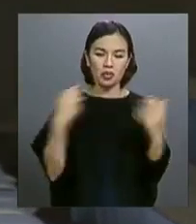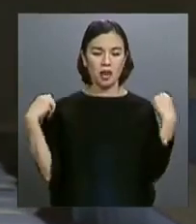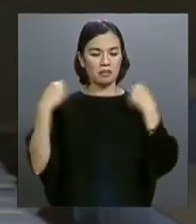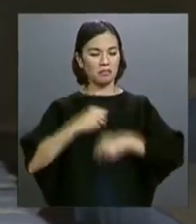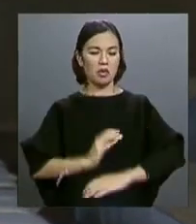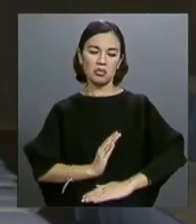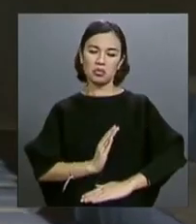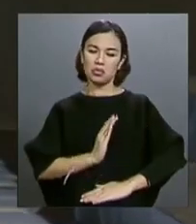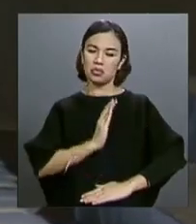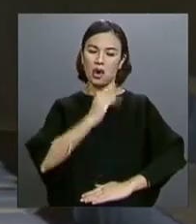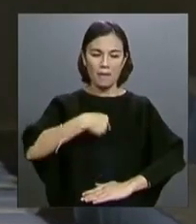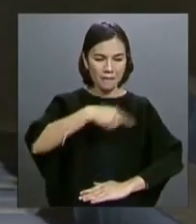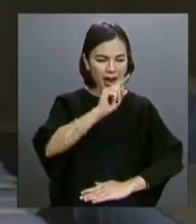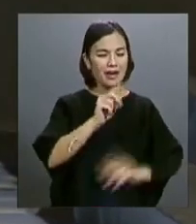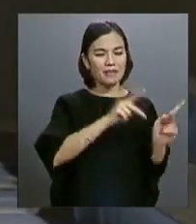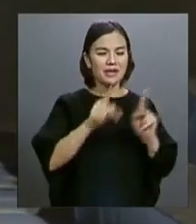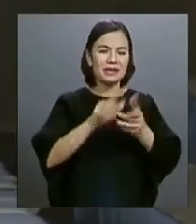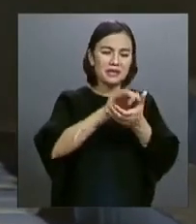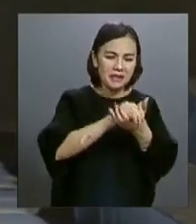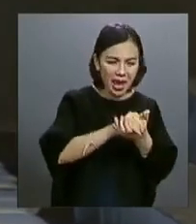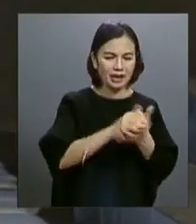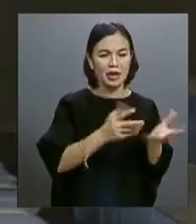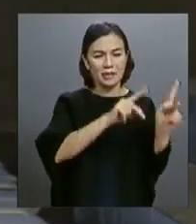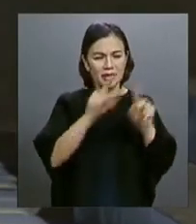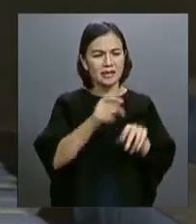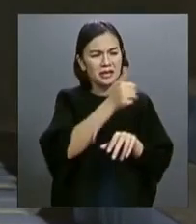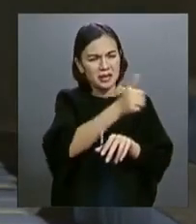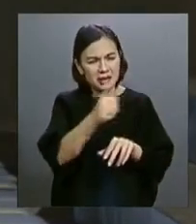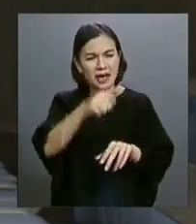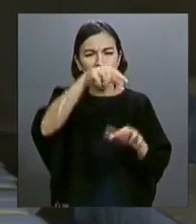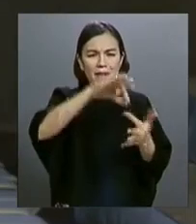านแต่งงานหรือใส่ในชีวิตประจำวันที่มีแบบโอเคชั้นพิเศษหรือว่ามี